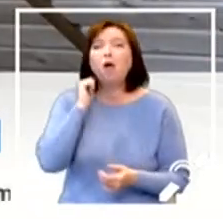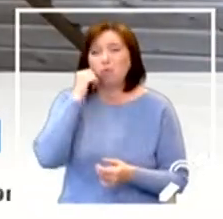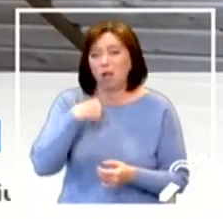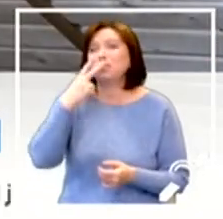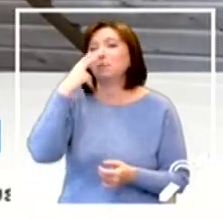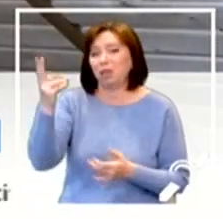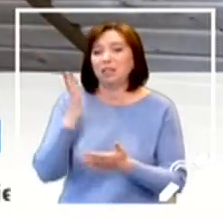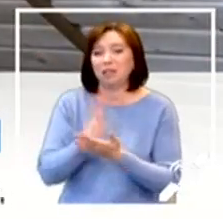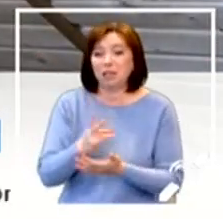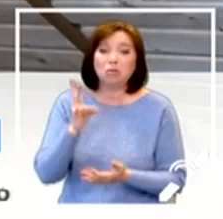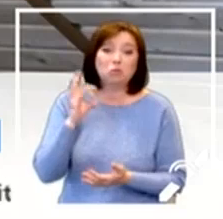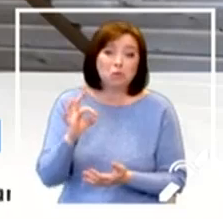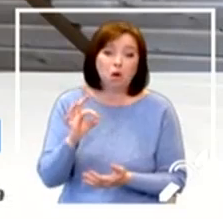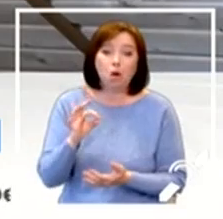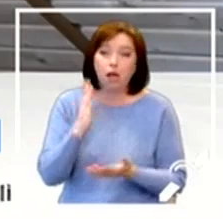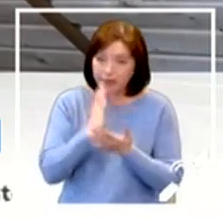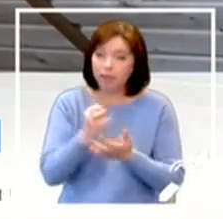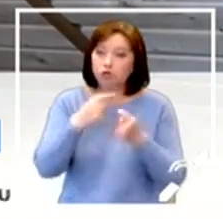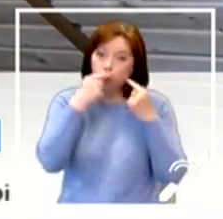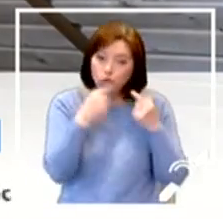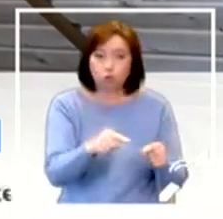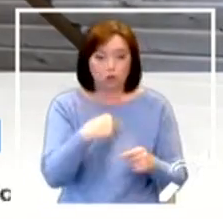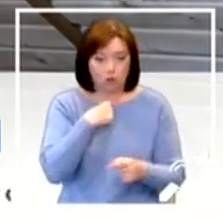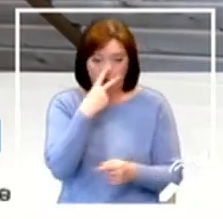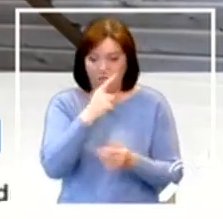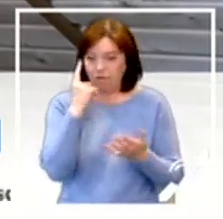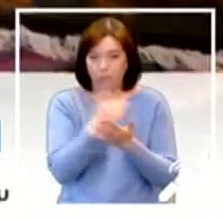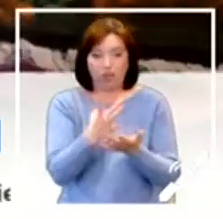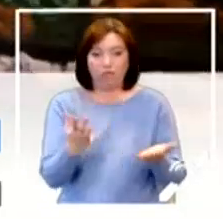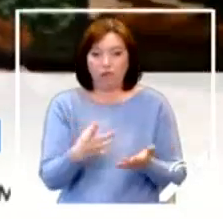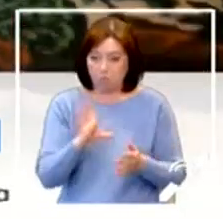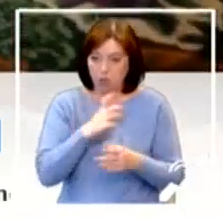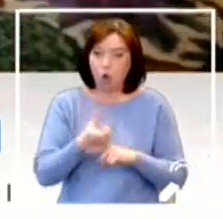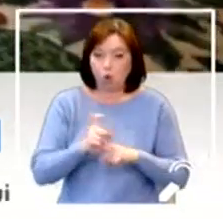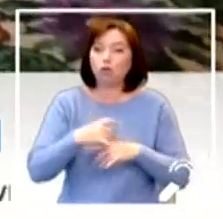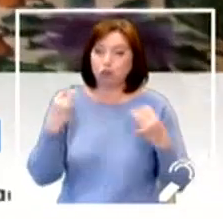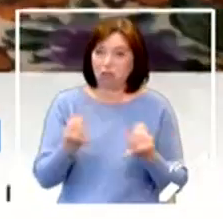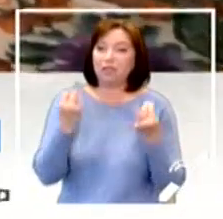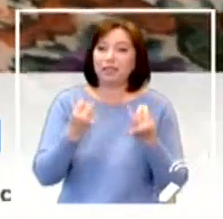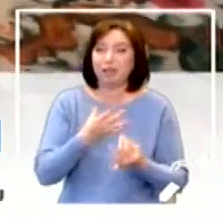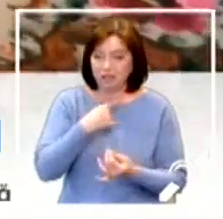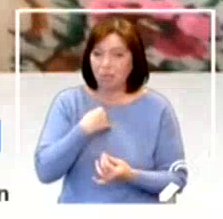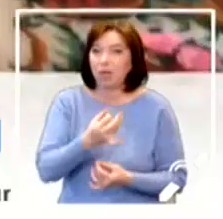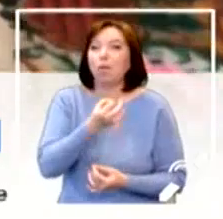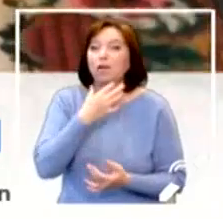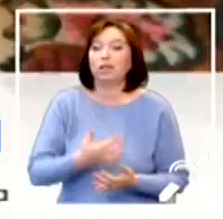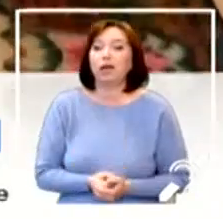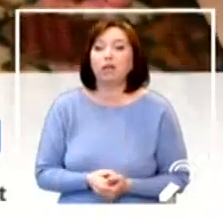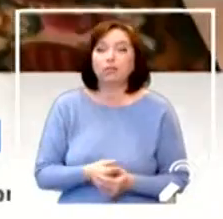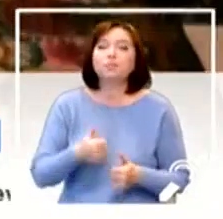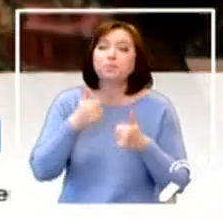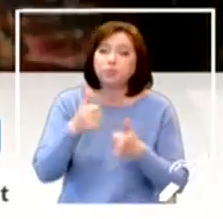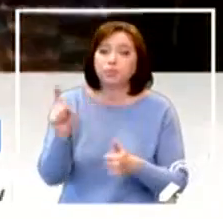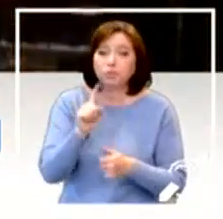dar sunt și altele care le-am văzut pentru prima dată și era ceva frumos pentru mine. E bine că au